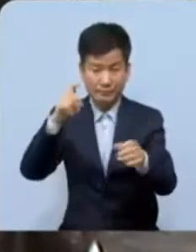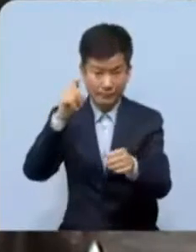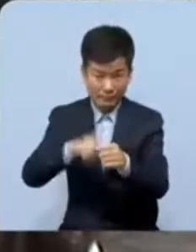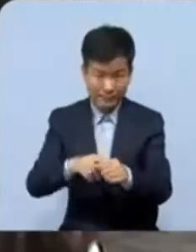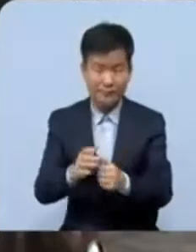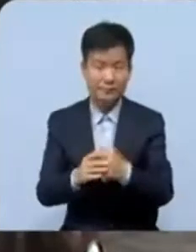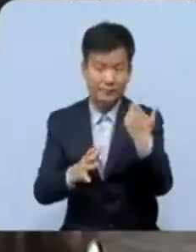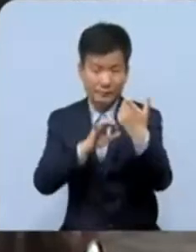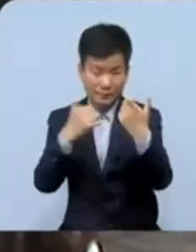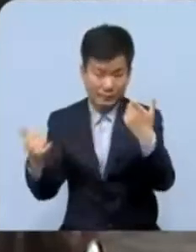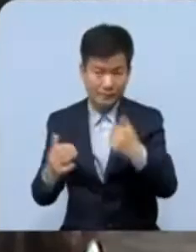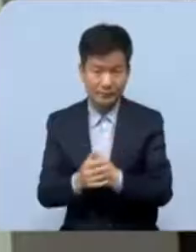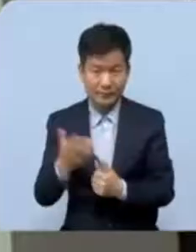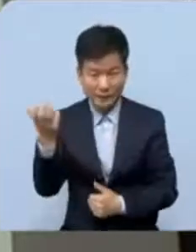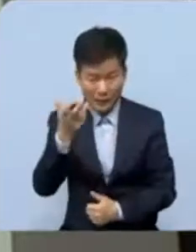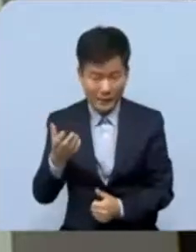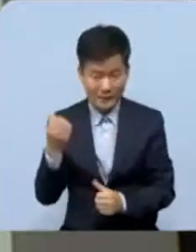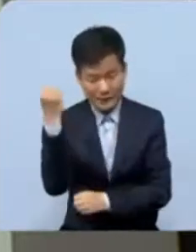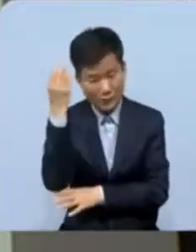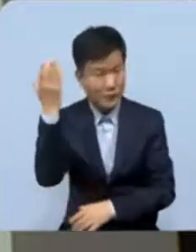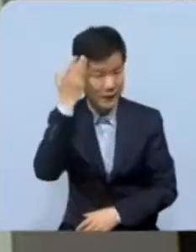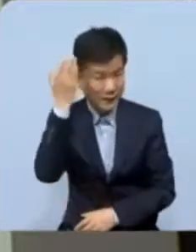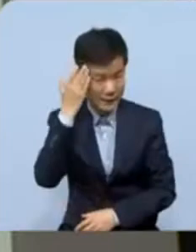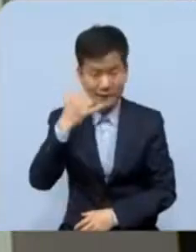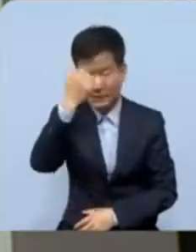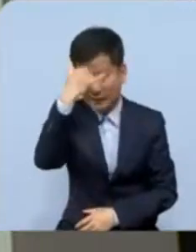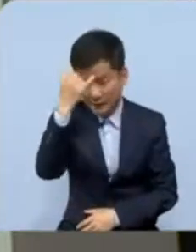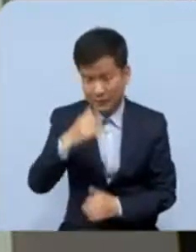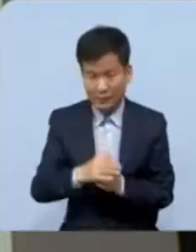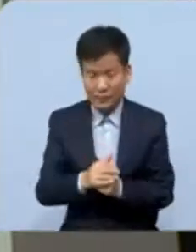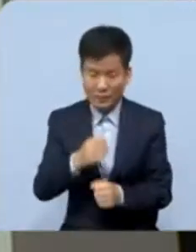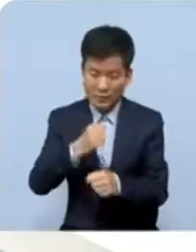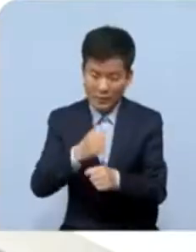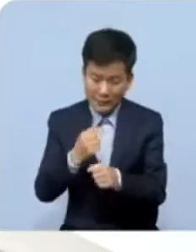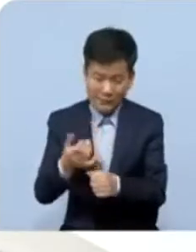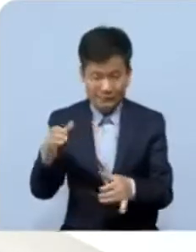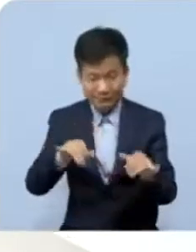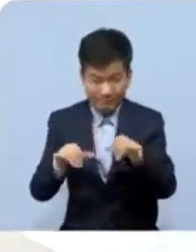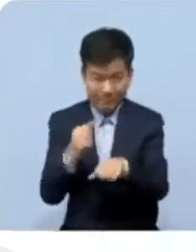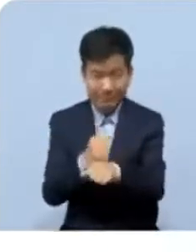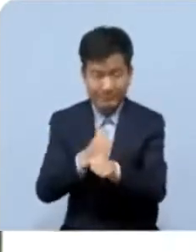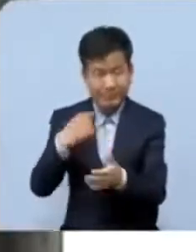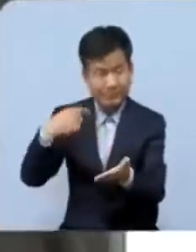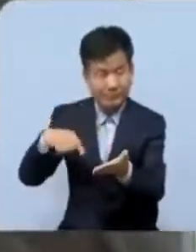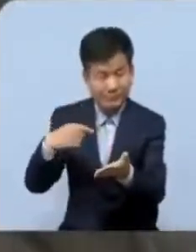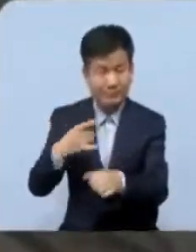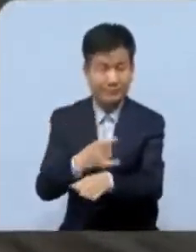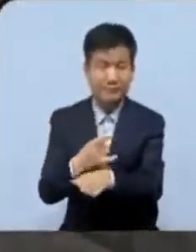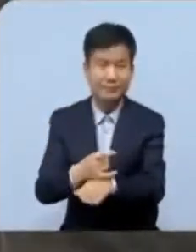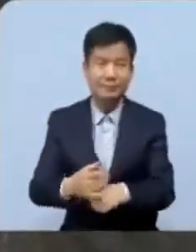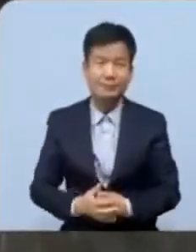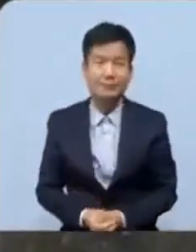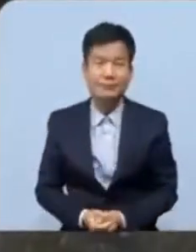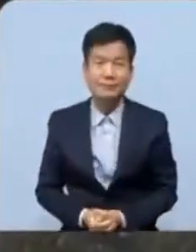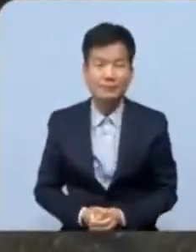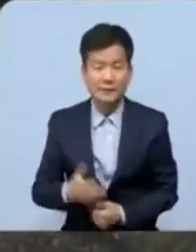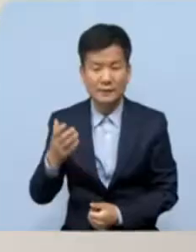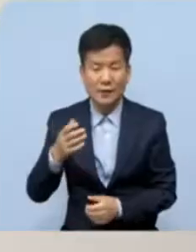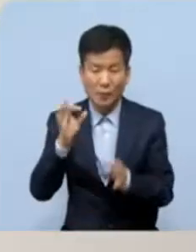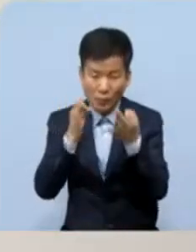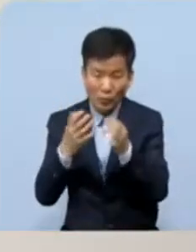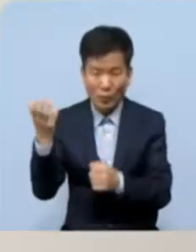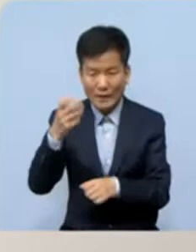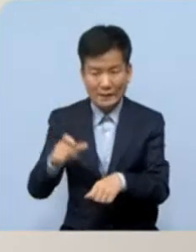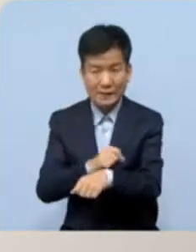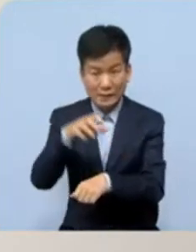인원은 60명으로 와인 기초 상식과 예절, 양조 실습 등의 교육을 진행할 계획입니다. 포도 와인